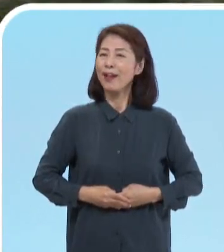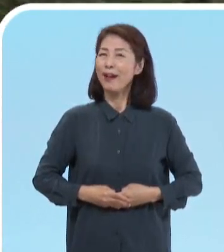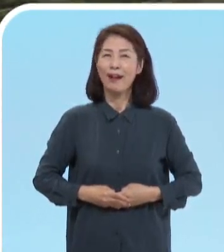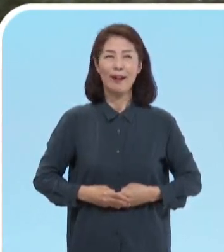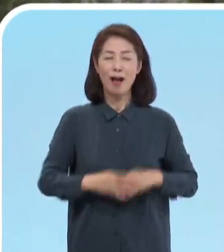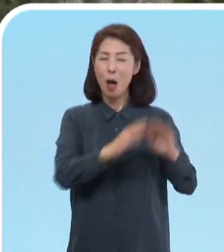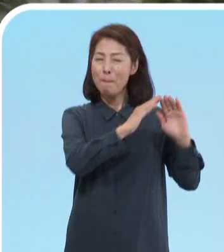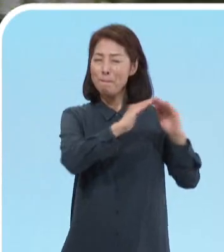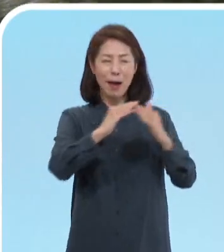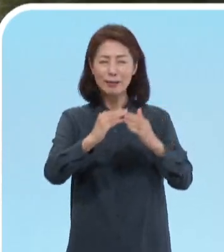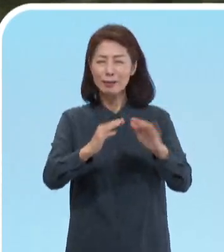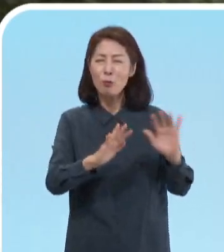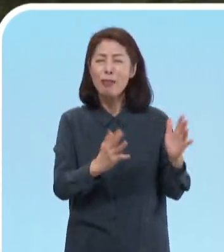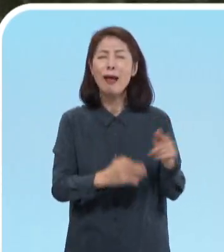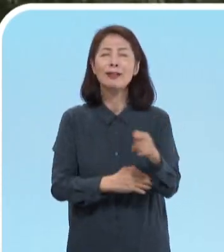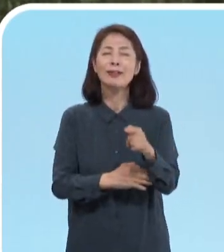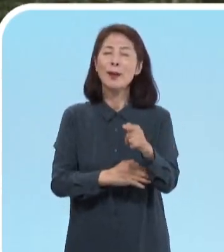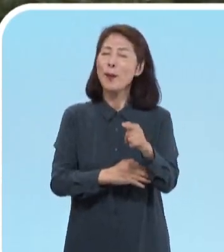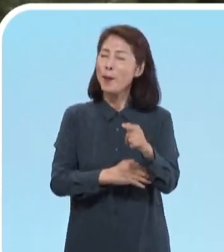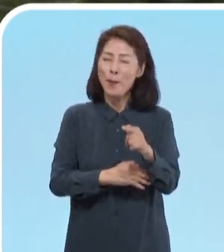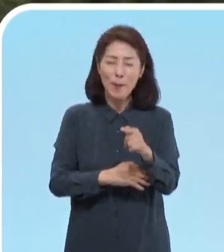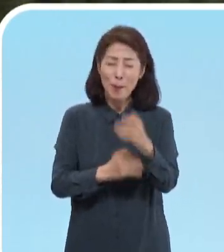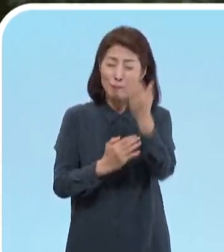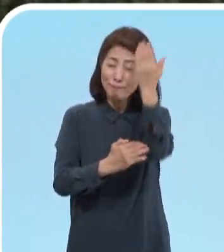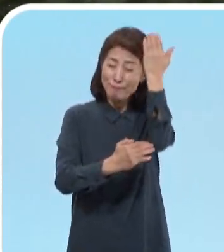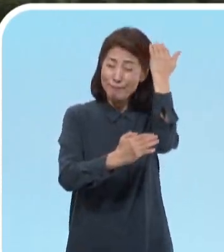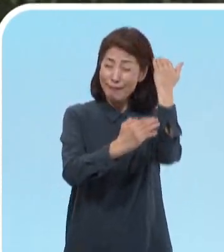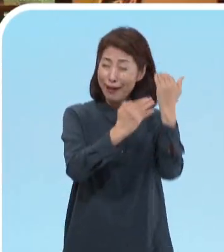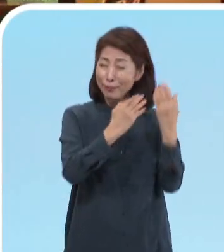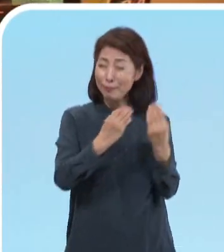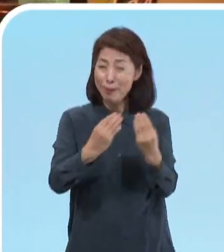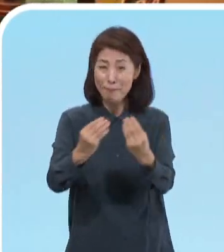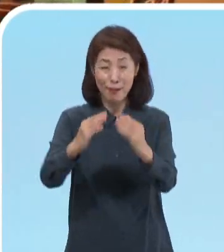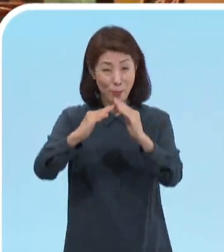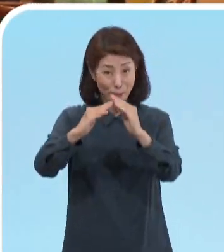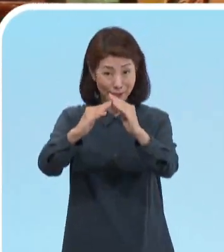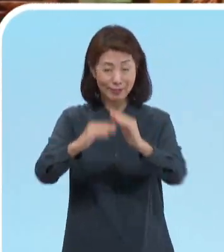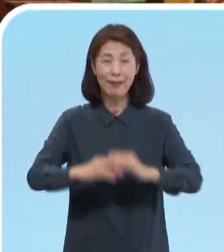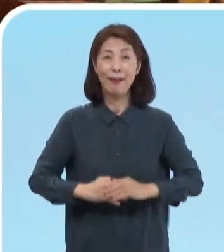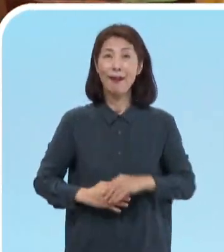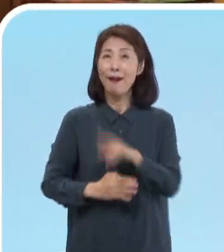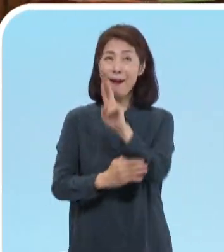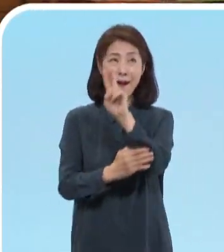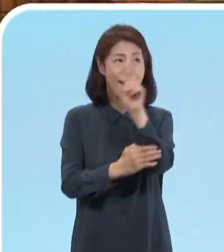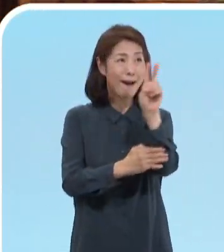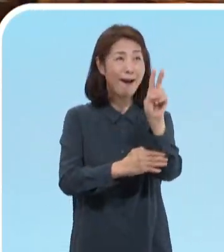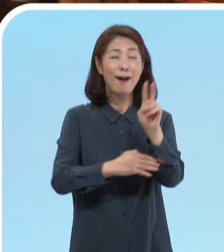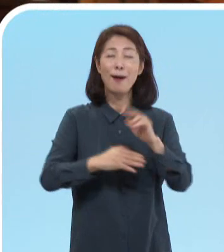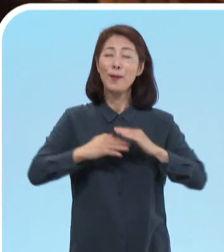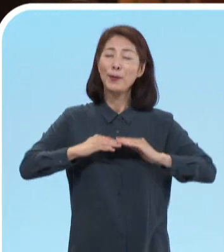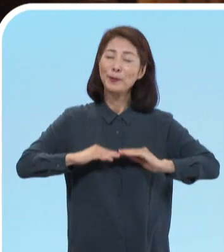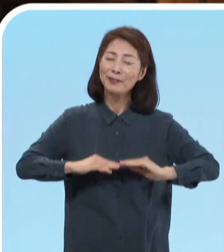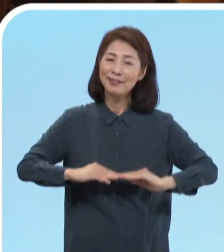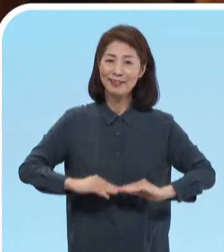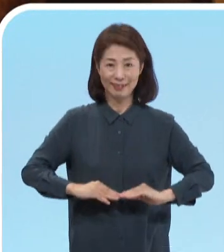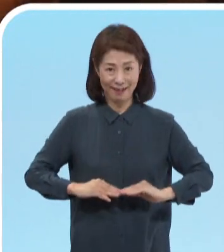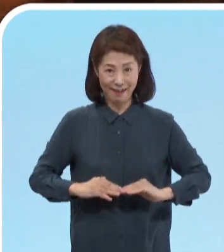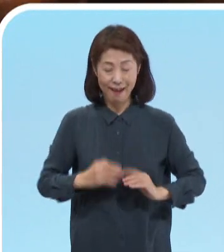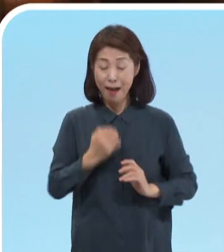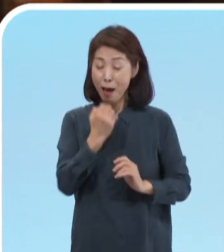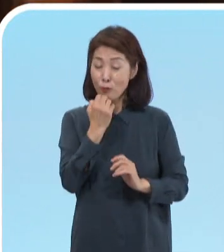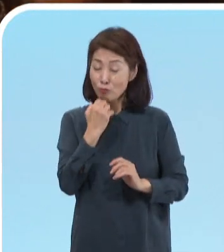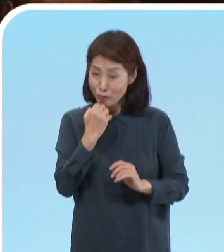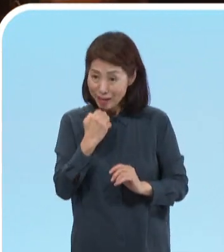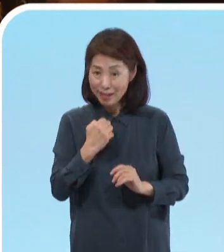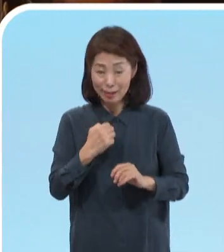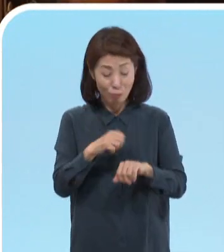ちょっと都会には絶対にない歴史を感じますけれども、 落ち着いた雰囲気の中で丹波栗をたっぷり